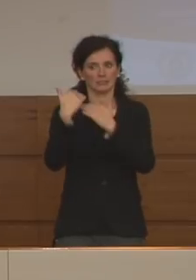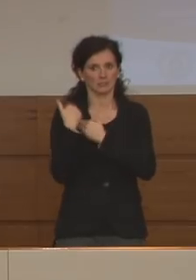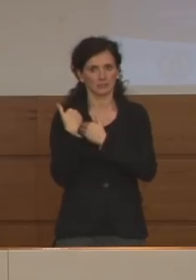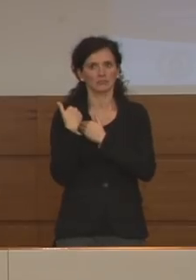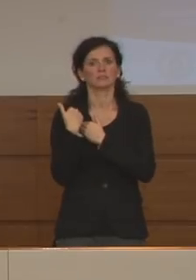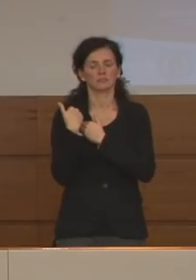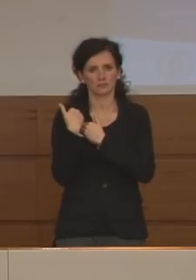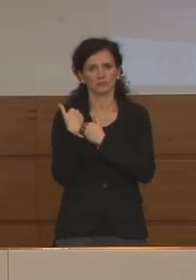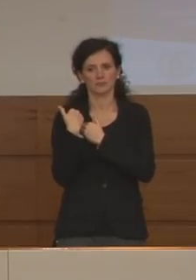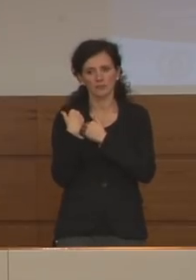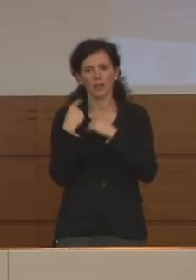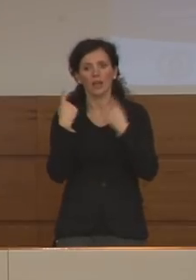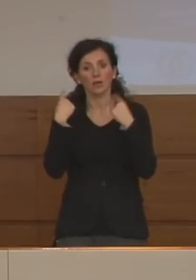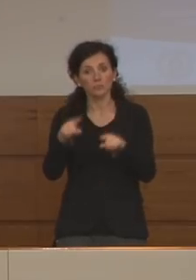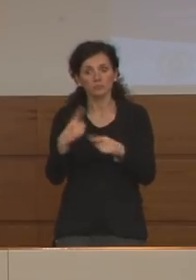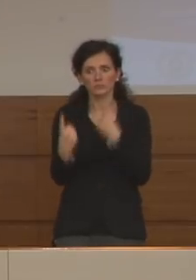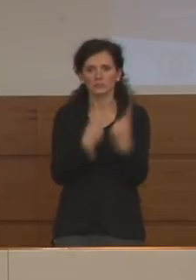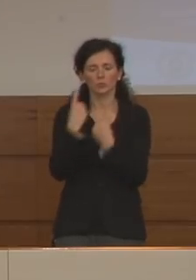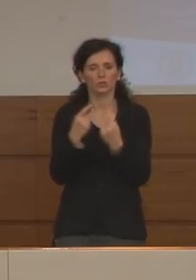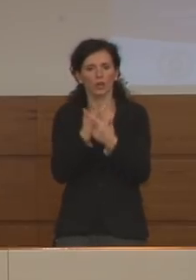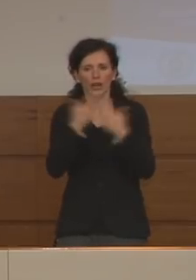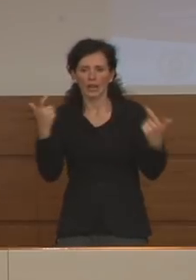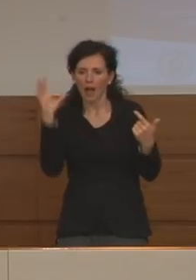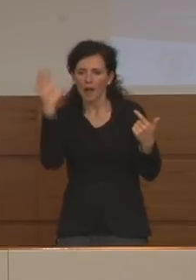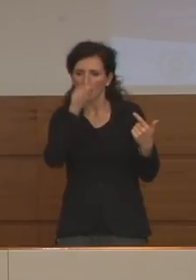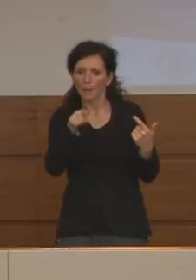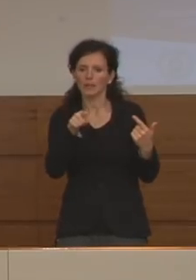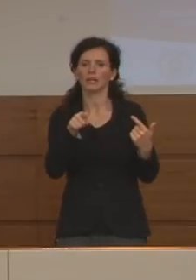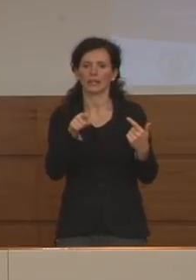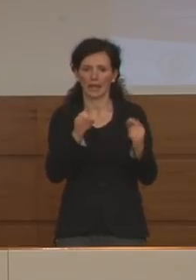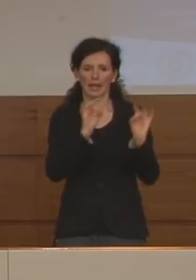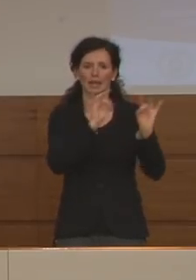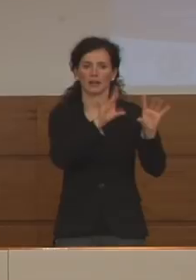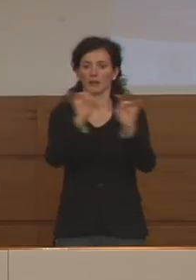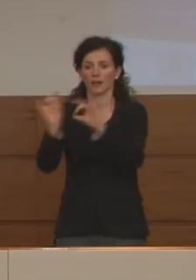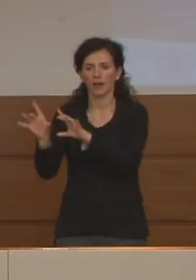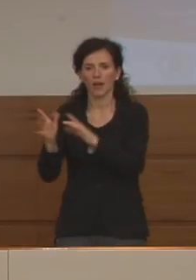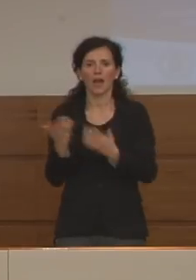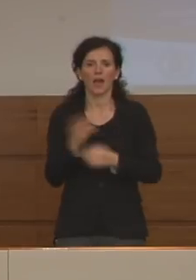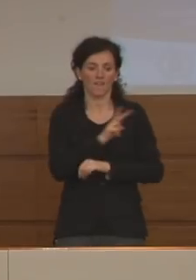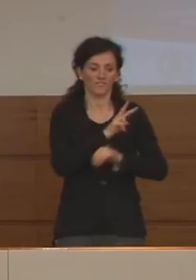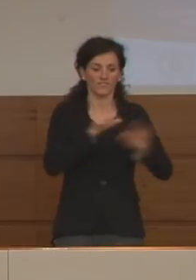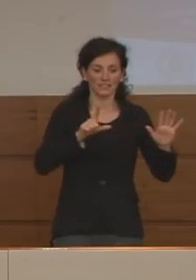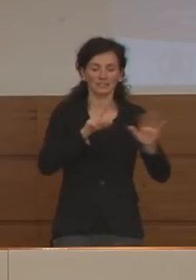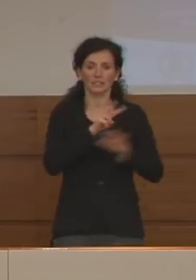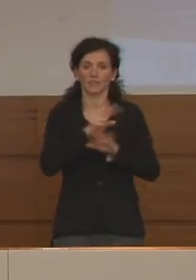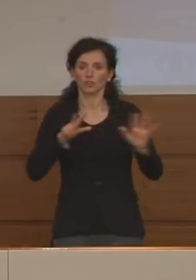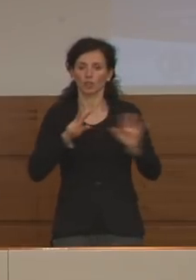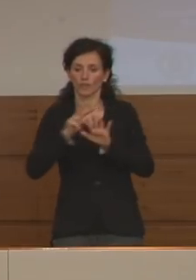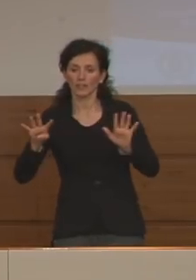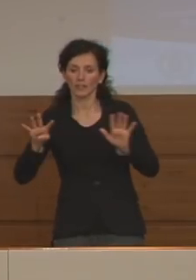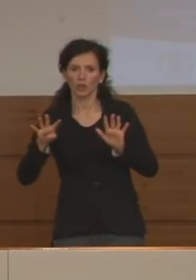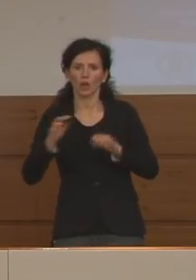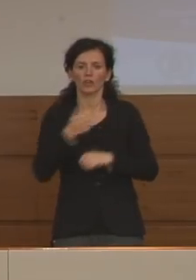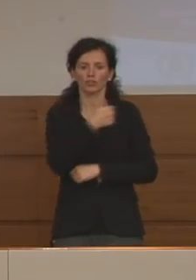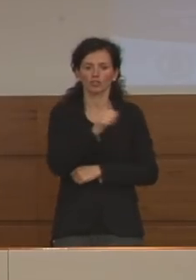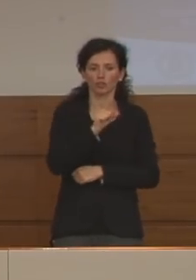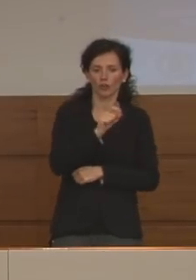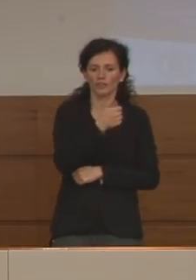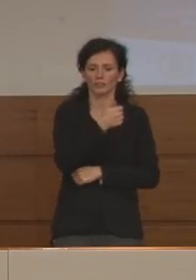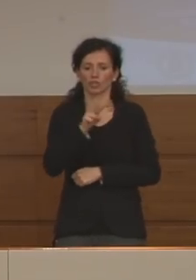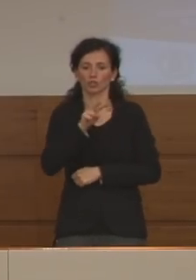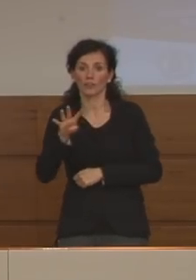della gravità di questa forma clinica bene se guardiamo il 27 28 e 29 i numeri sono 120 centoventi